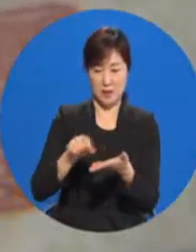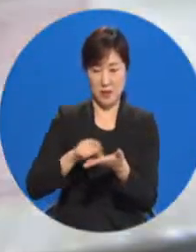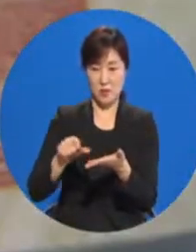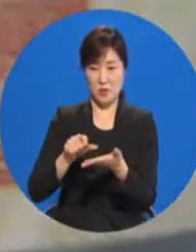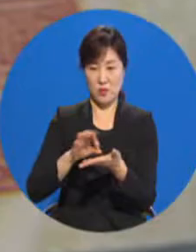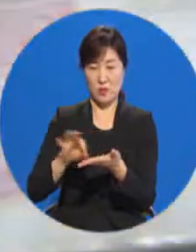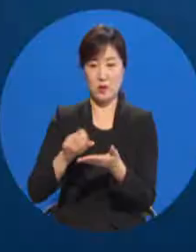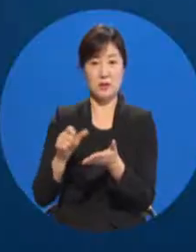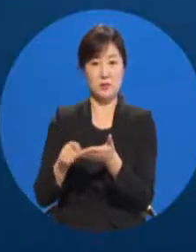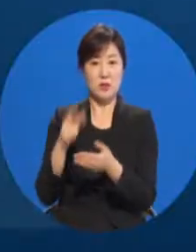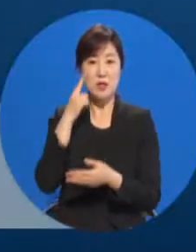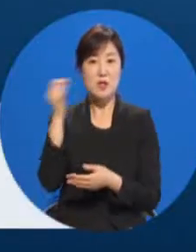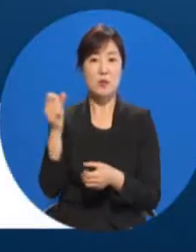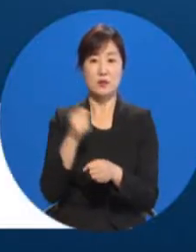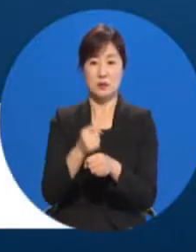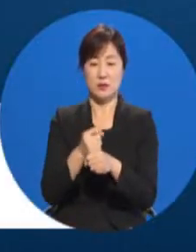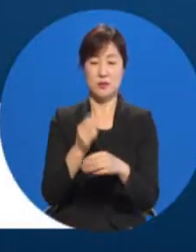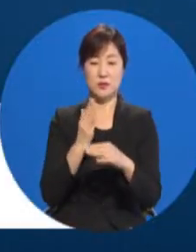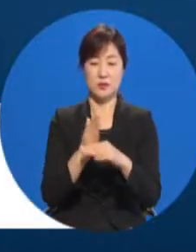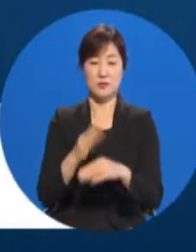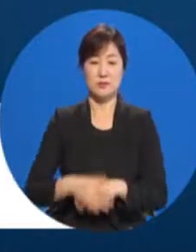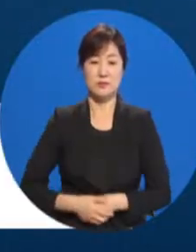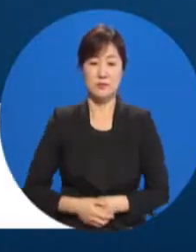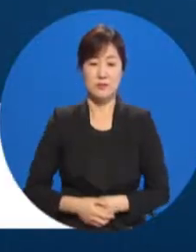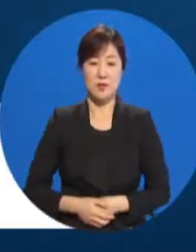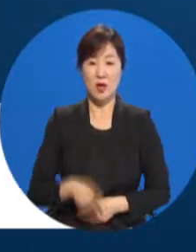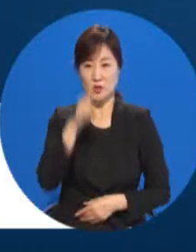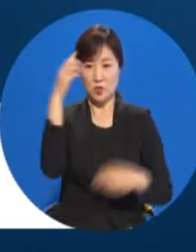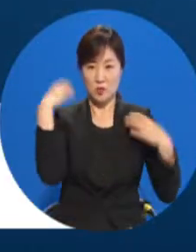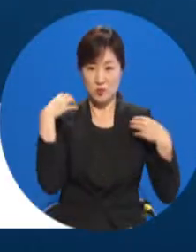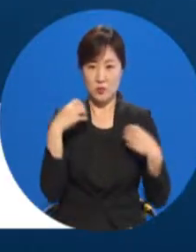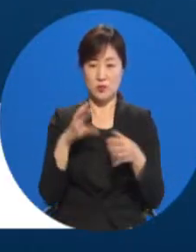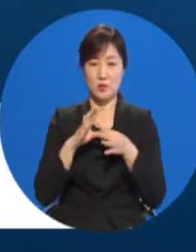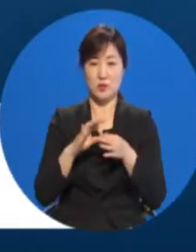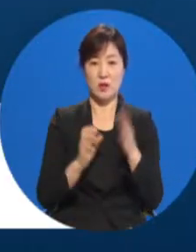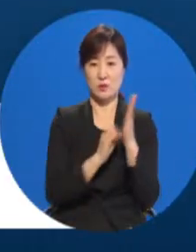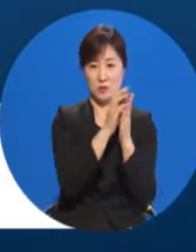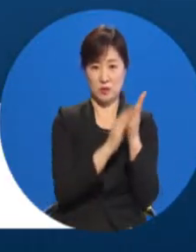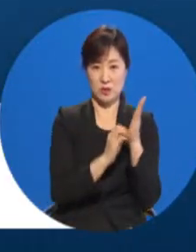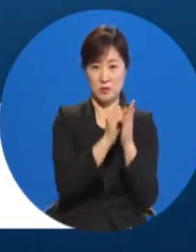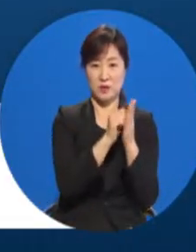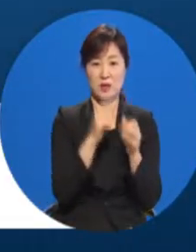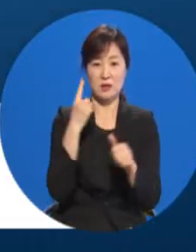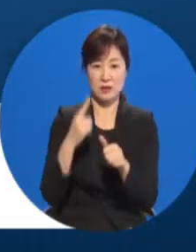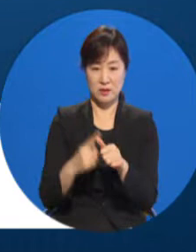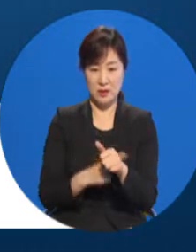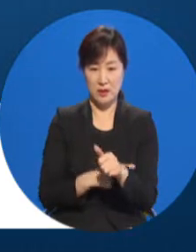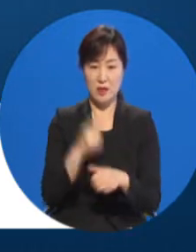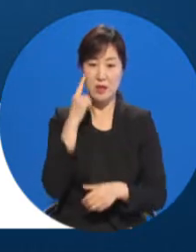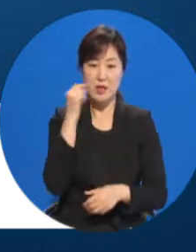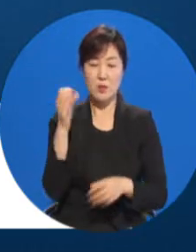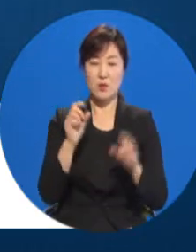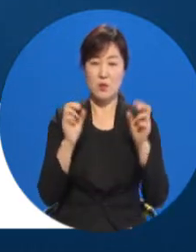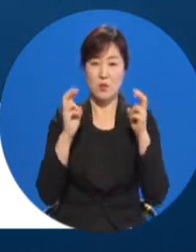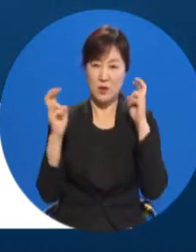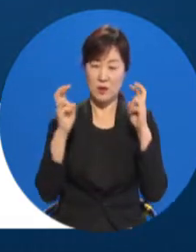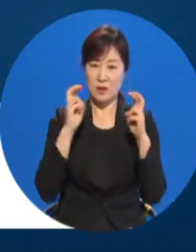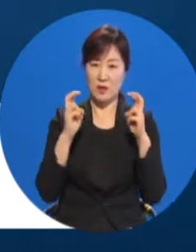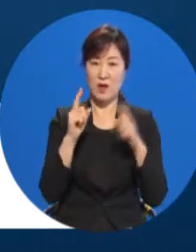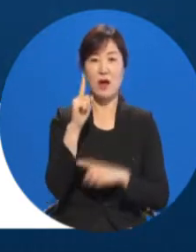있습니다. 조달청을 통해서 어찌됐든 국제 경쟁 입찰을 해가지고 들어오는데 일본 업체도 한 개